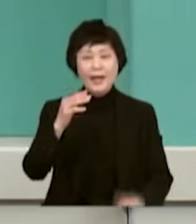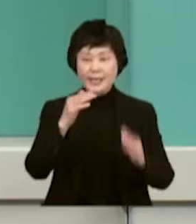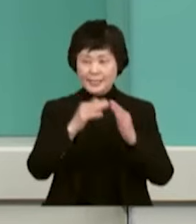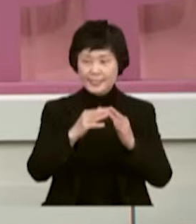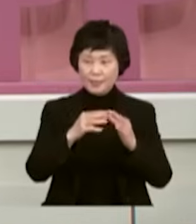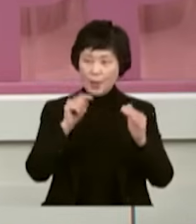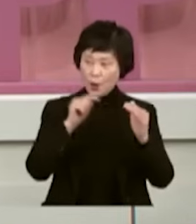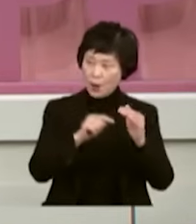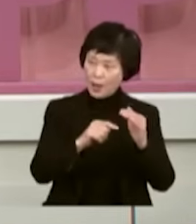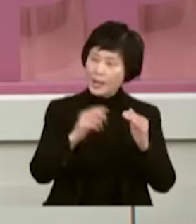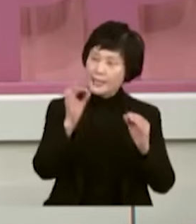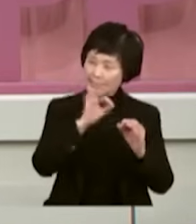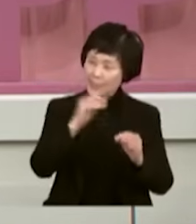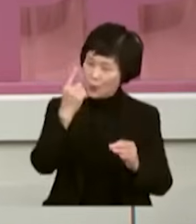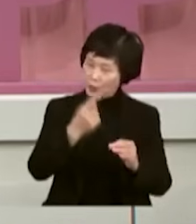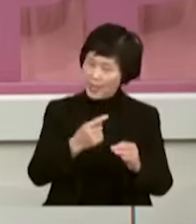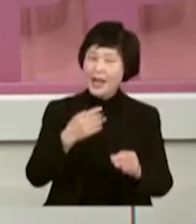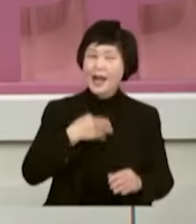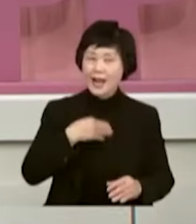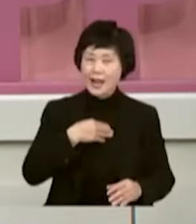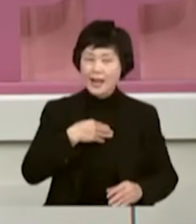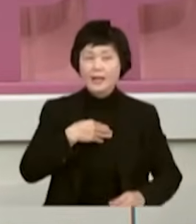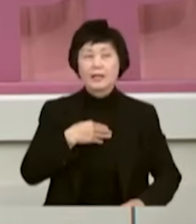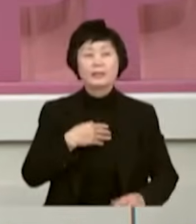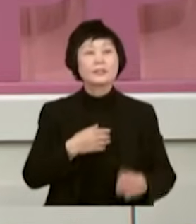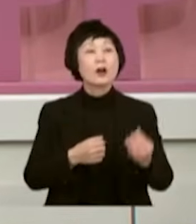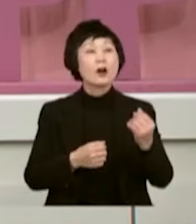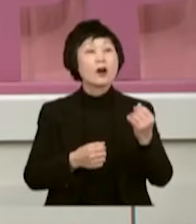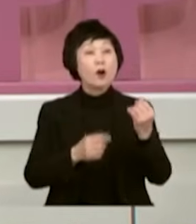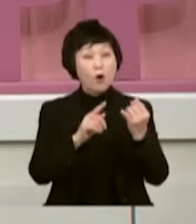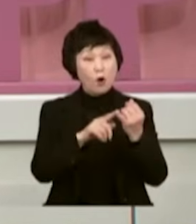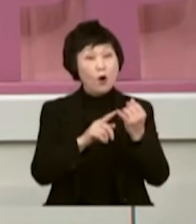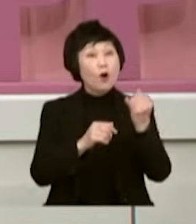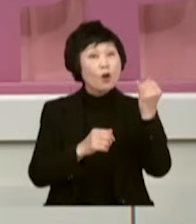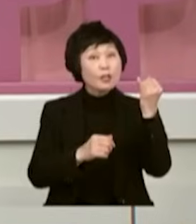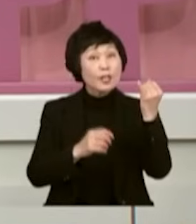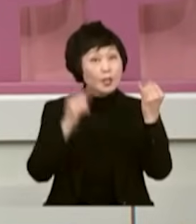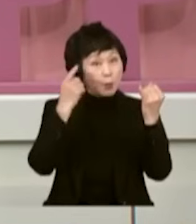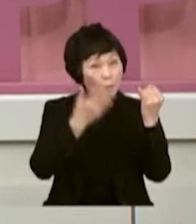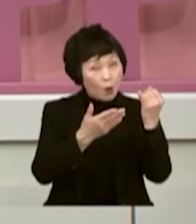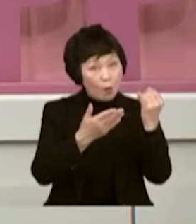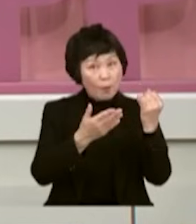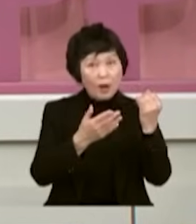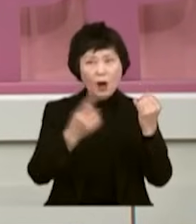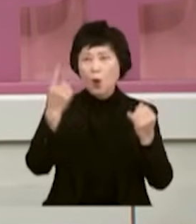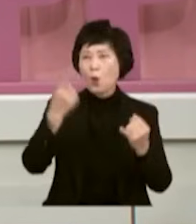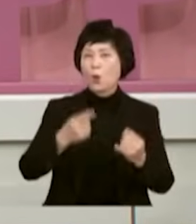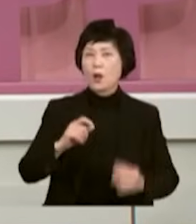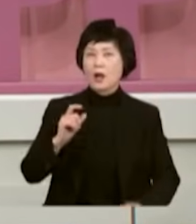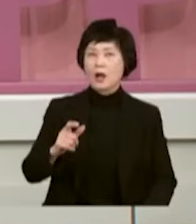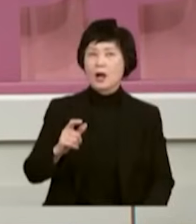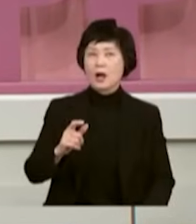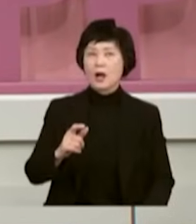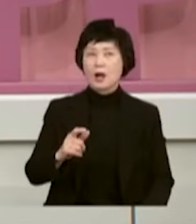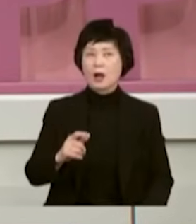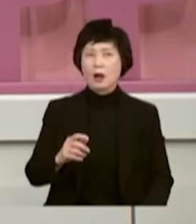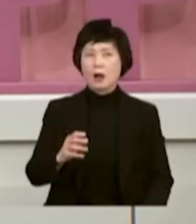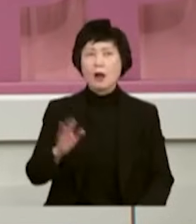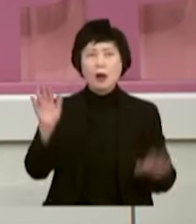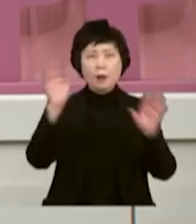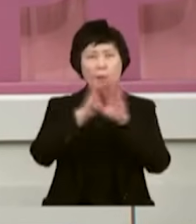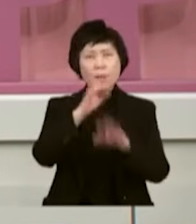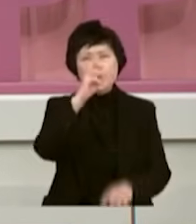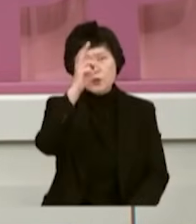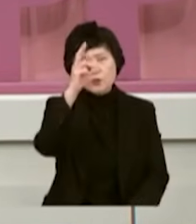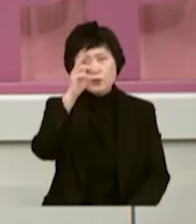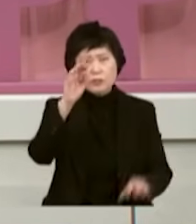거 생각하고서. 아. 그 언니에게 네. 안 들어왔다 그러더라고, 언니 물어보니까. 12시 넘어서 뭐 집을